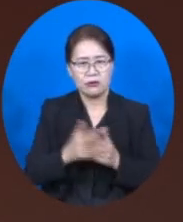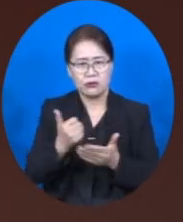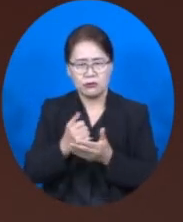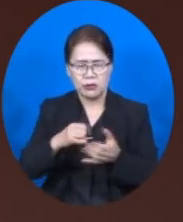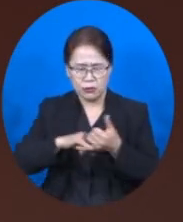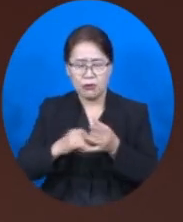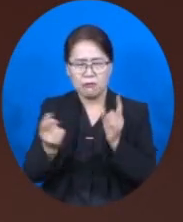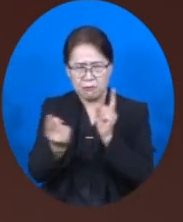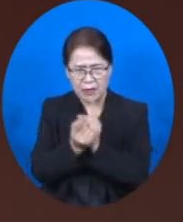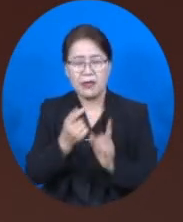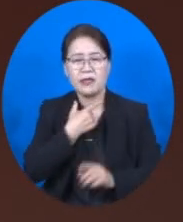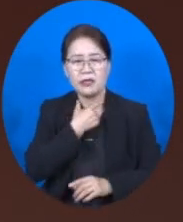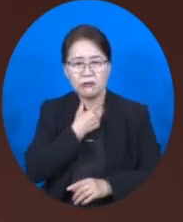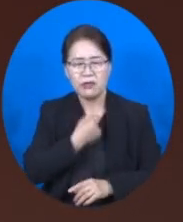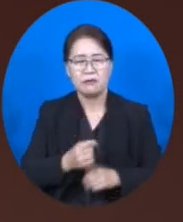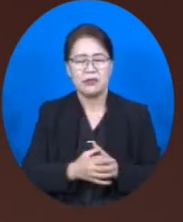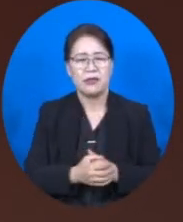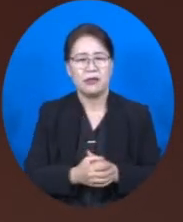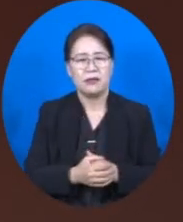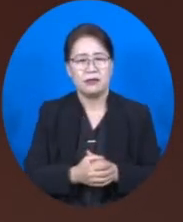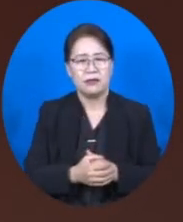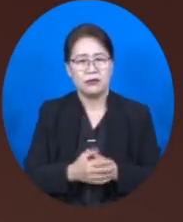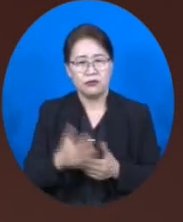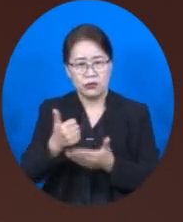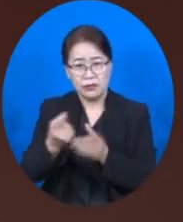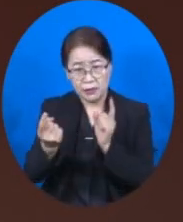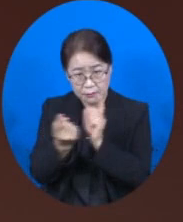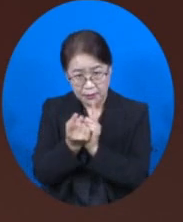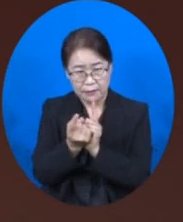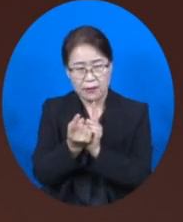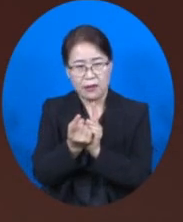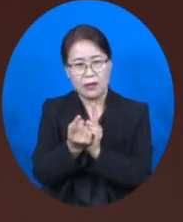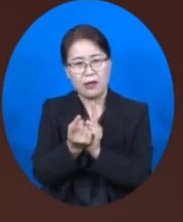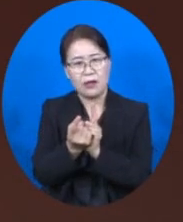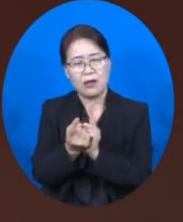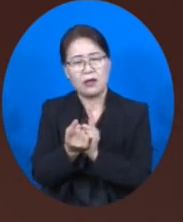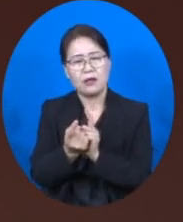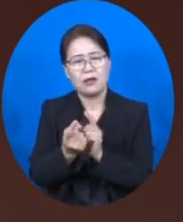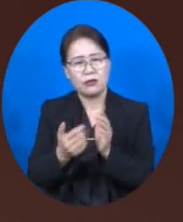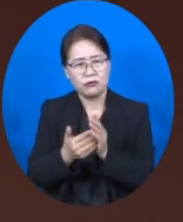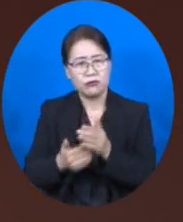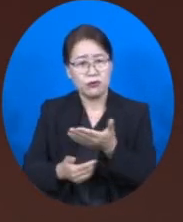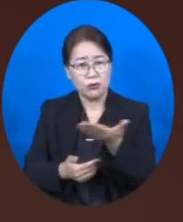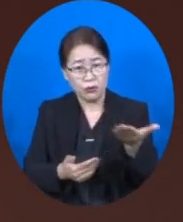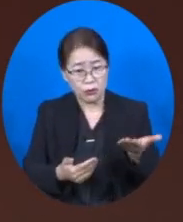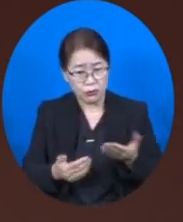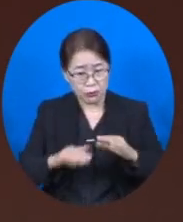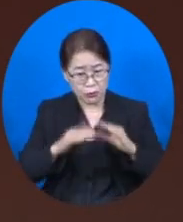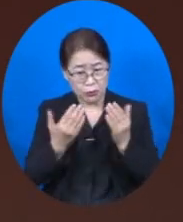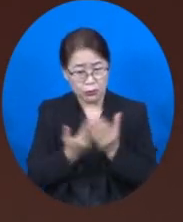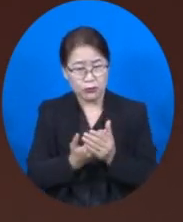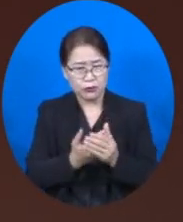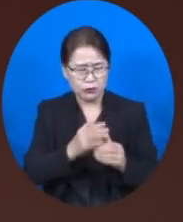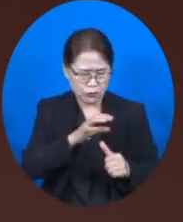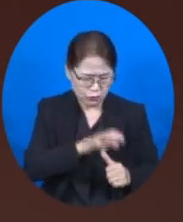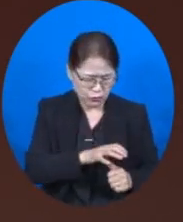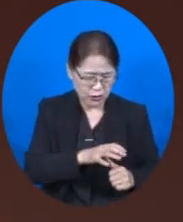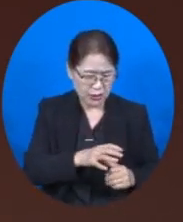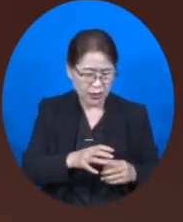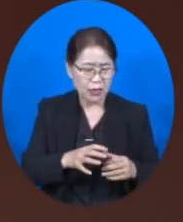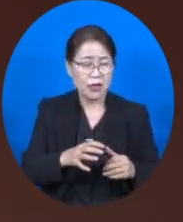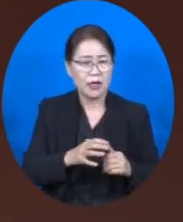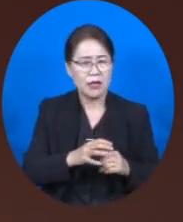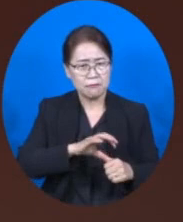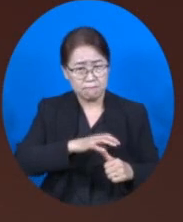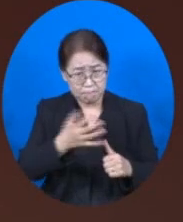만날 수 있기를 바랍니다 주님을 만나서 여러분이 모든 그 눌림과 묶임으로부터